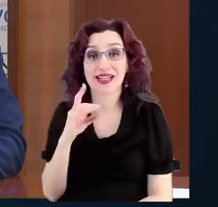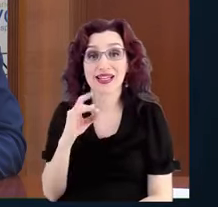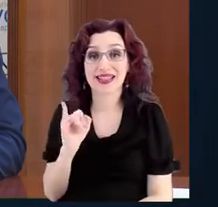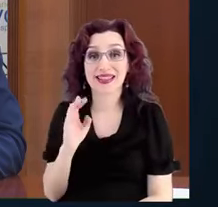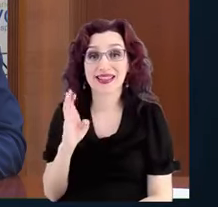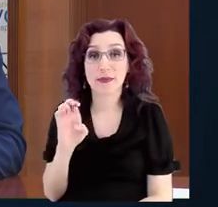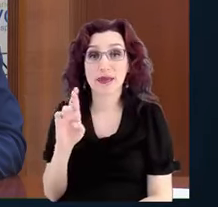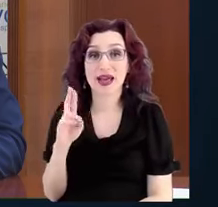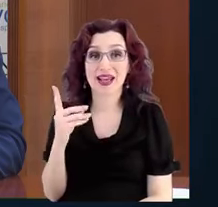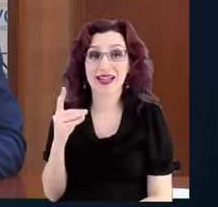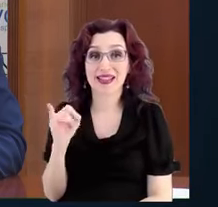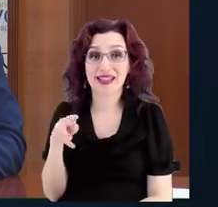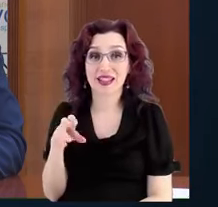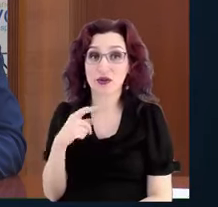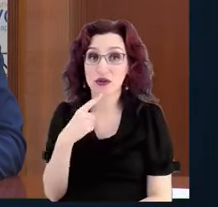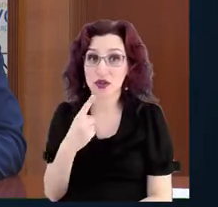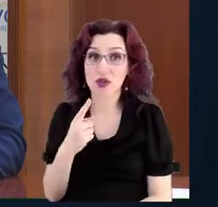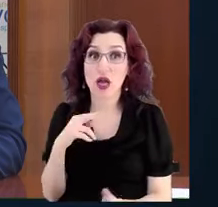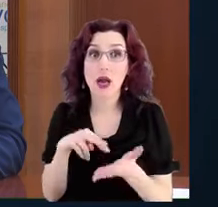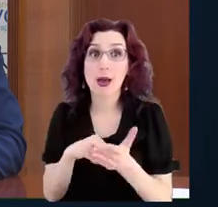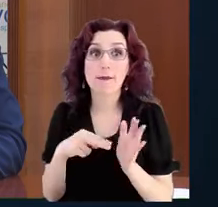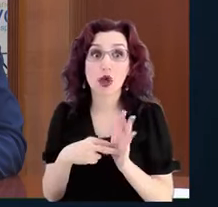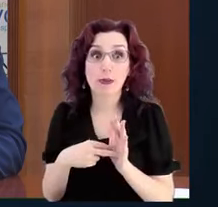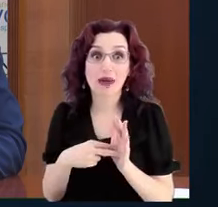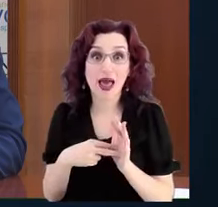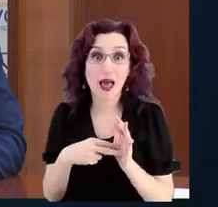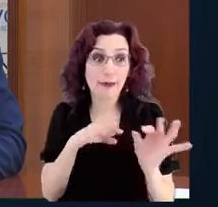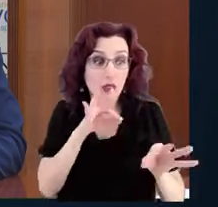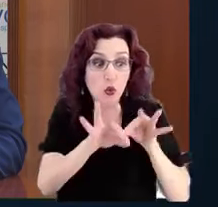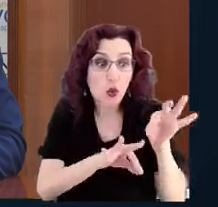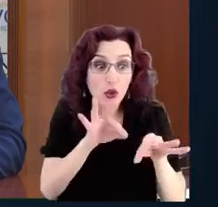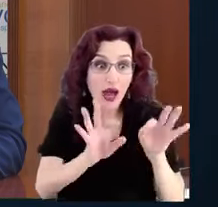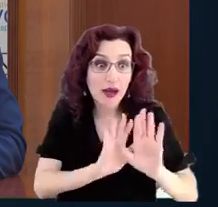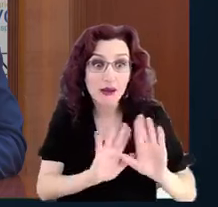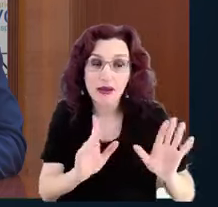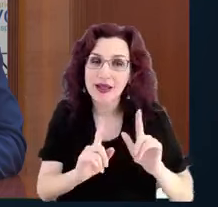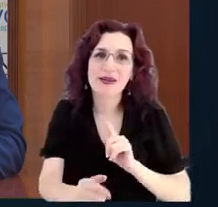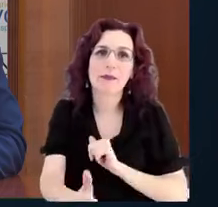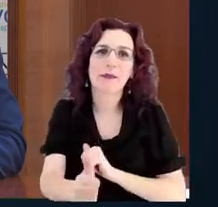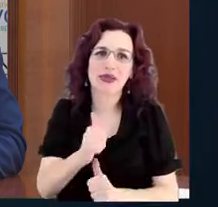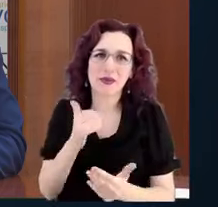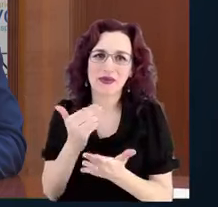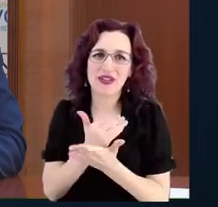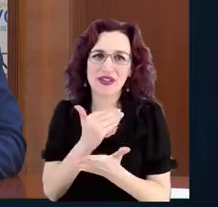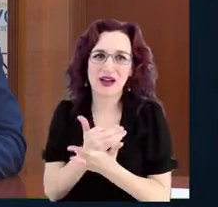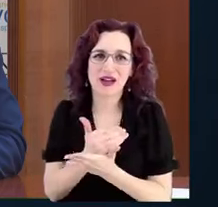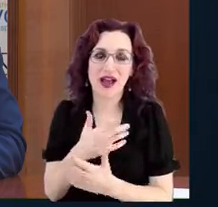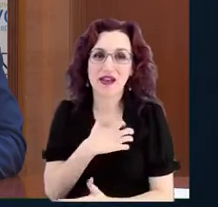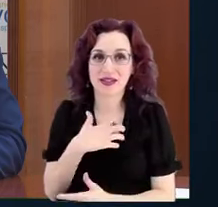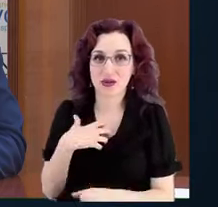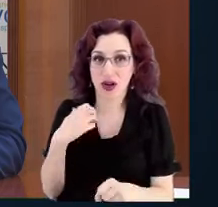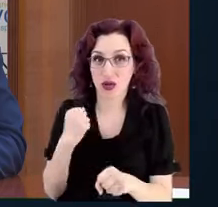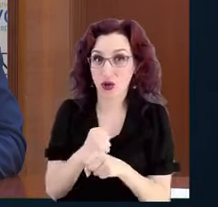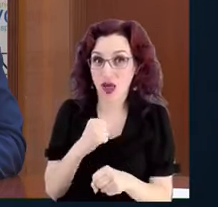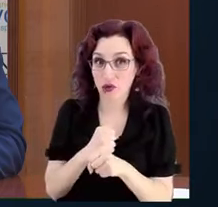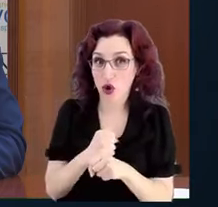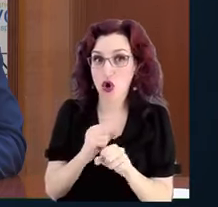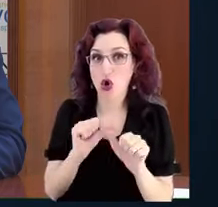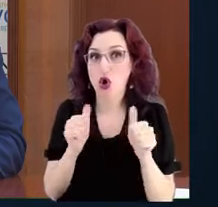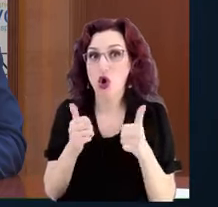rincorrere i problemi ma anche prevenirli proprio con l'assessorato al lavoro e la formazione il giorno 22